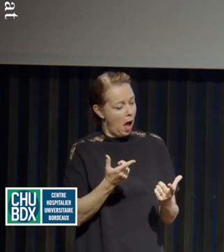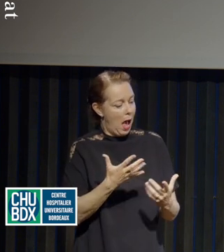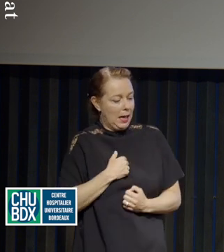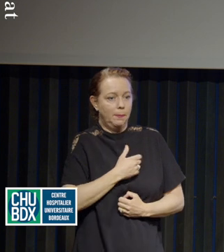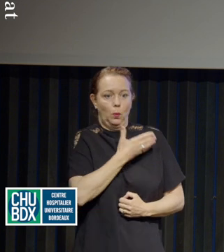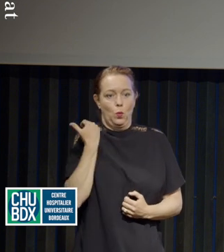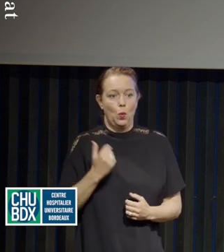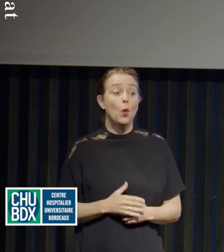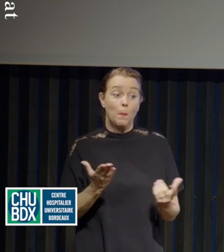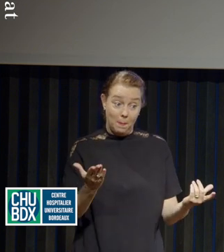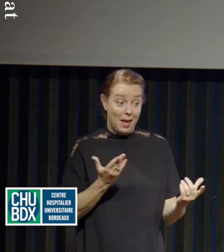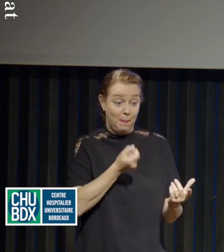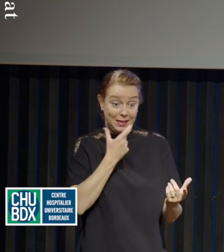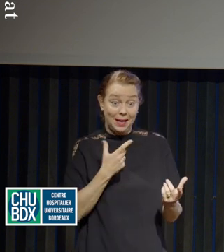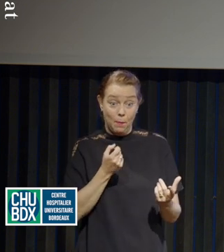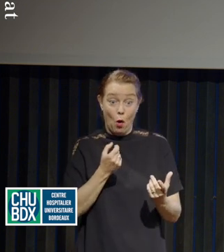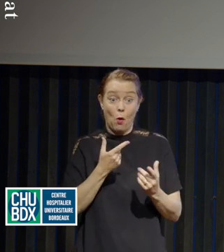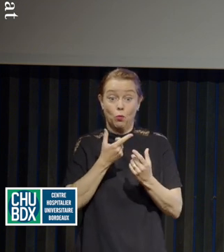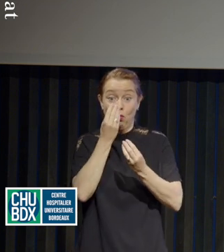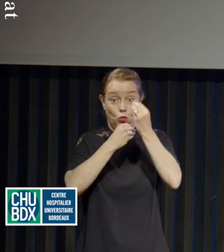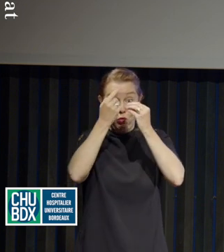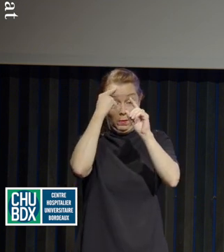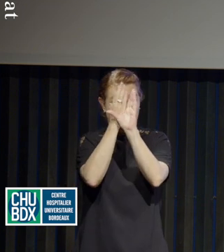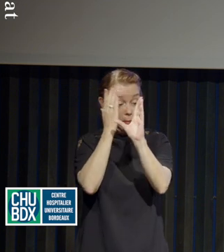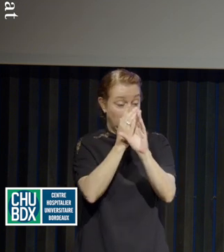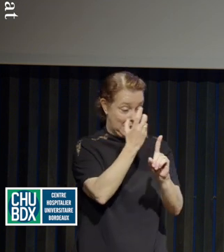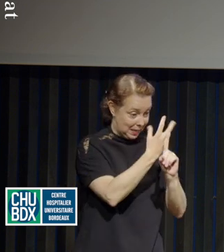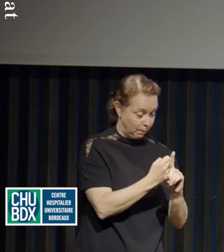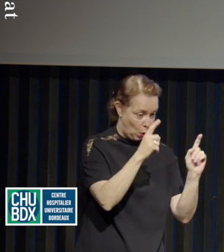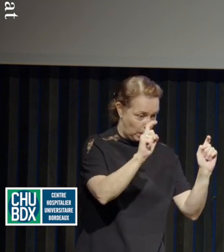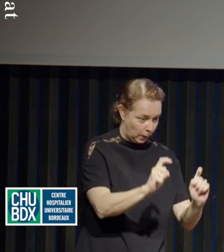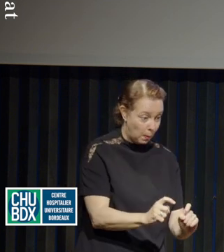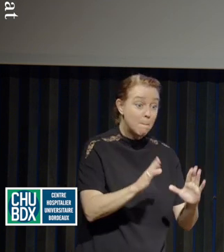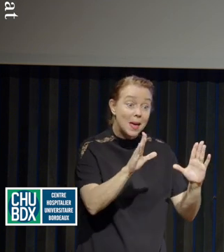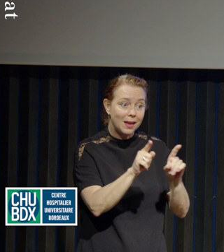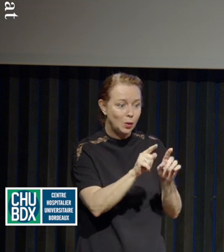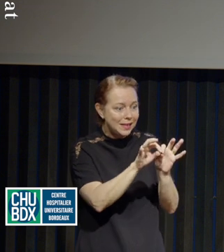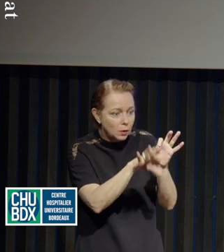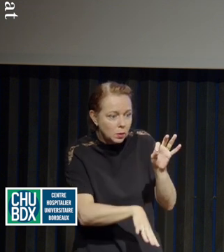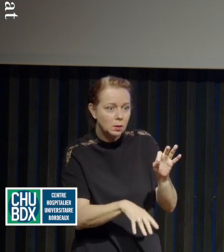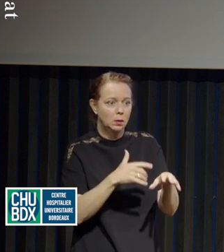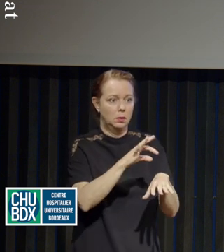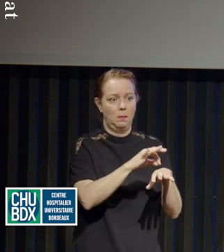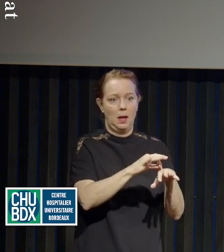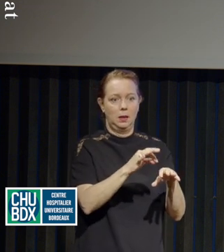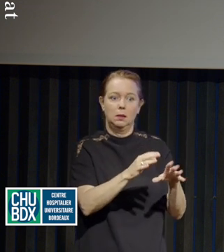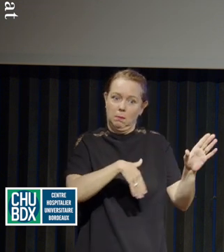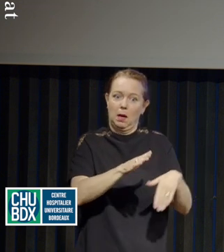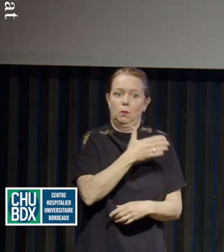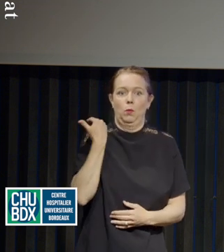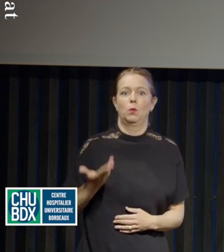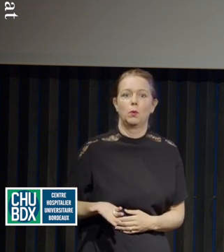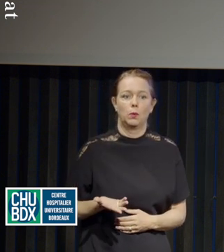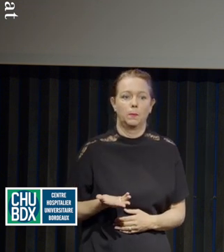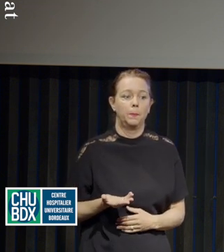Non seulement ces médicaments psychotropes sont efficaces sur les symptômes, mais ils sont également efficaces sur les conséquences des maladies psychiatriques. Et dans